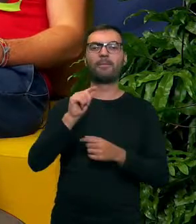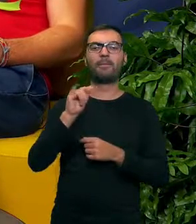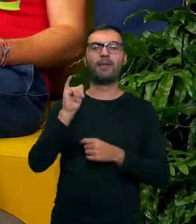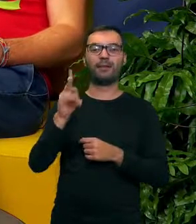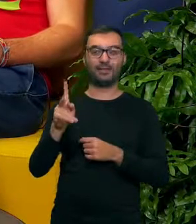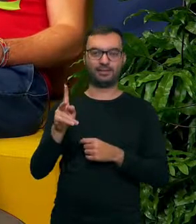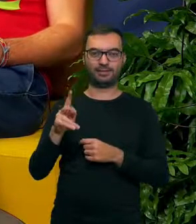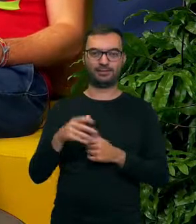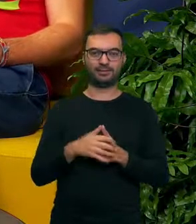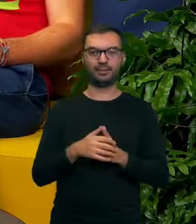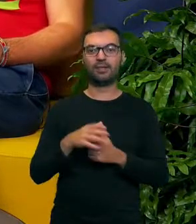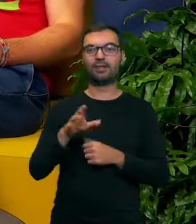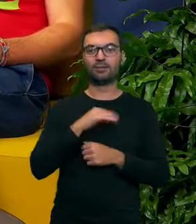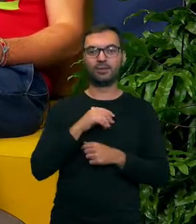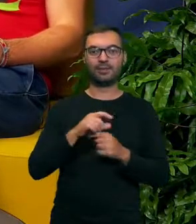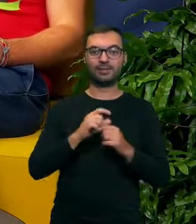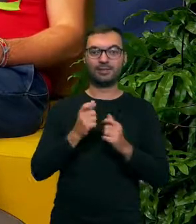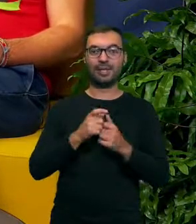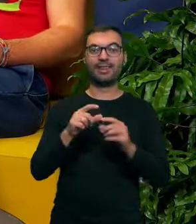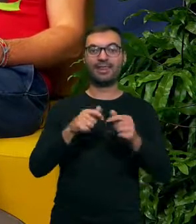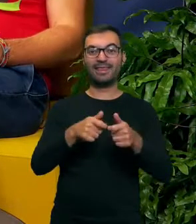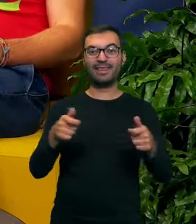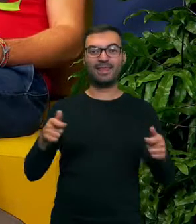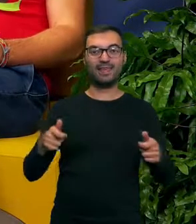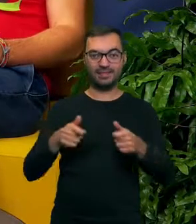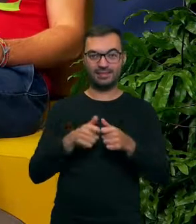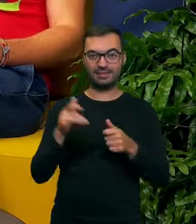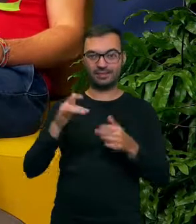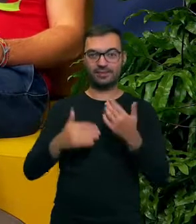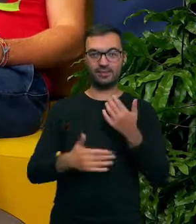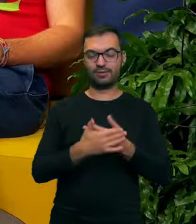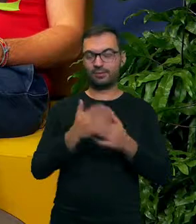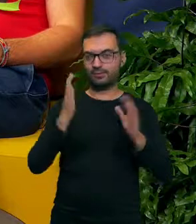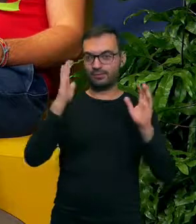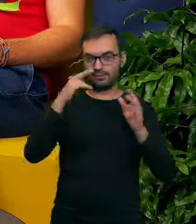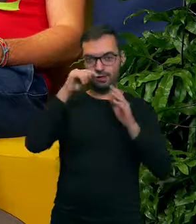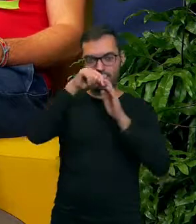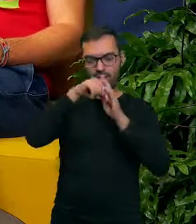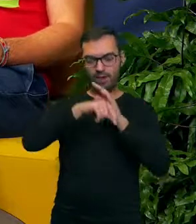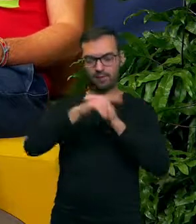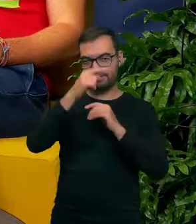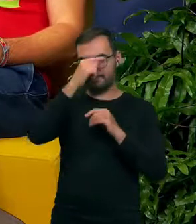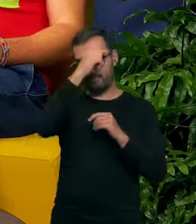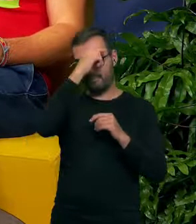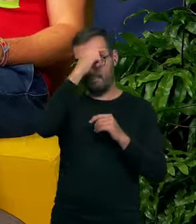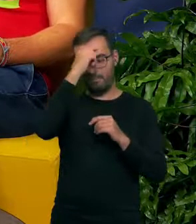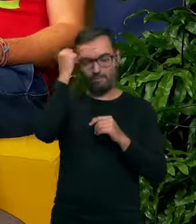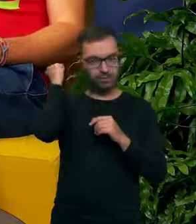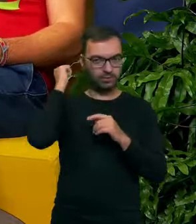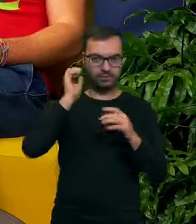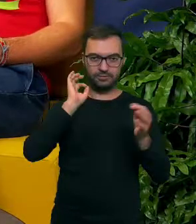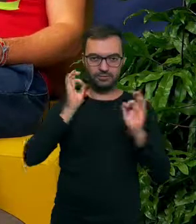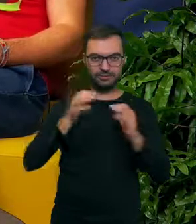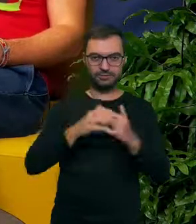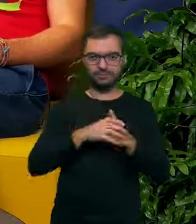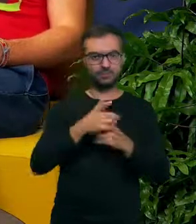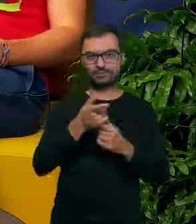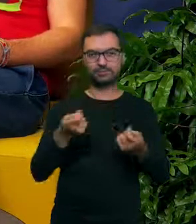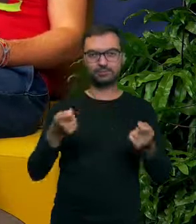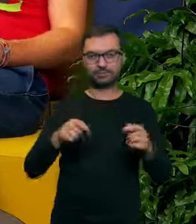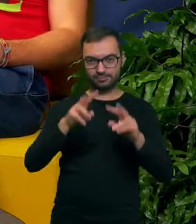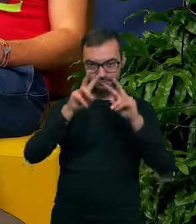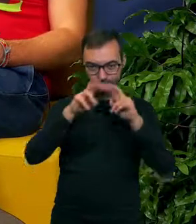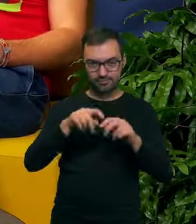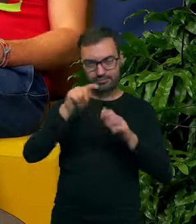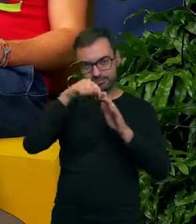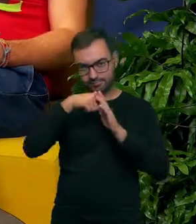plikach, bo dostała po prostu cały dysk, który się okazał jakąś w ogóle studnią bez dna. No i się zamknęła i w tym